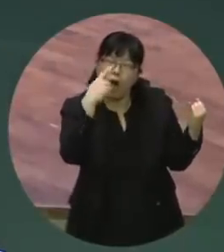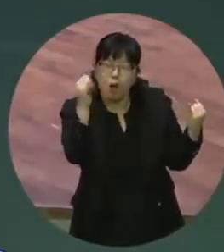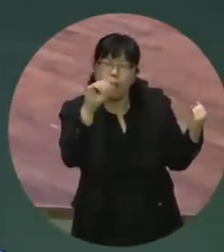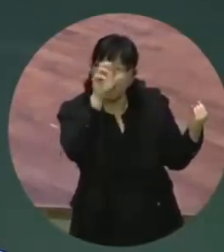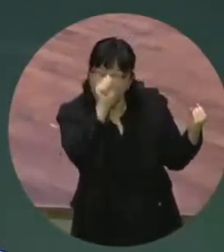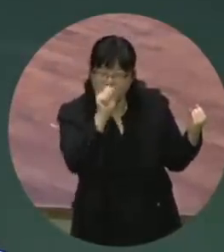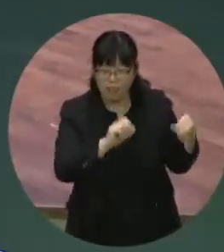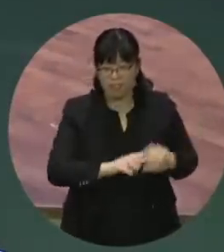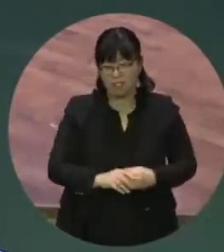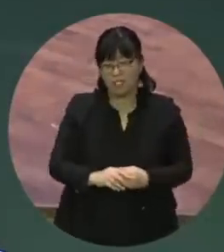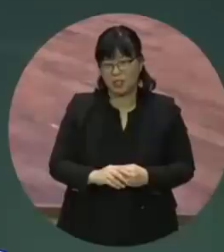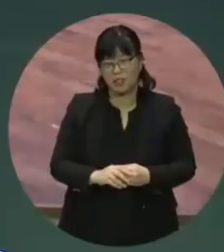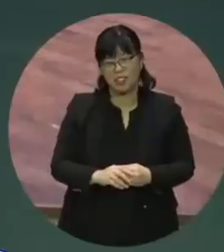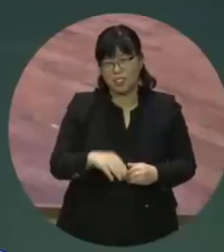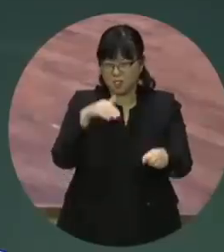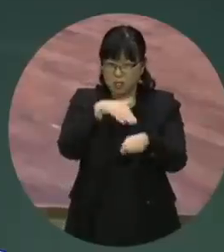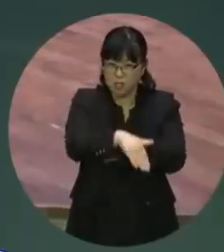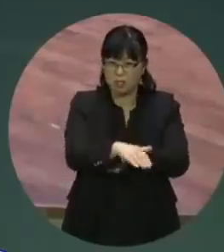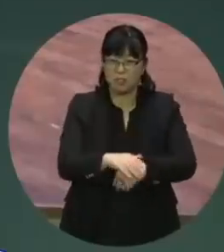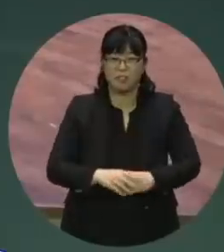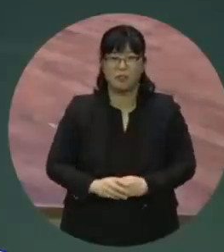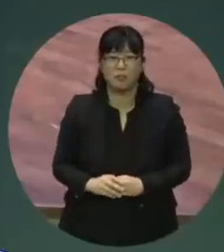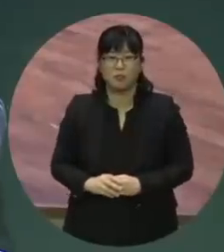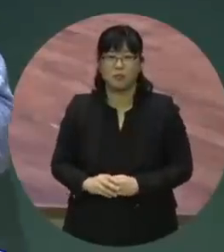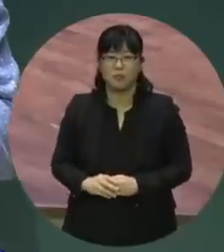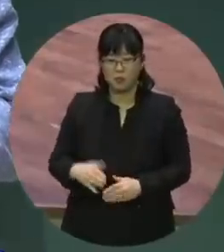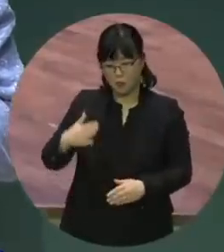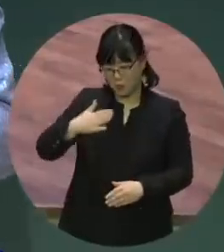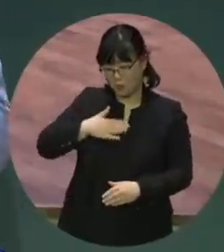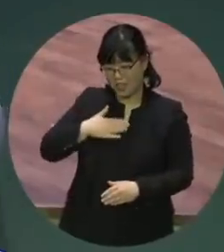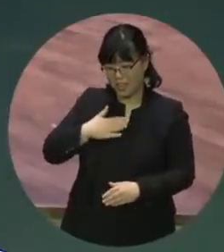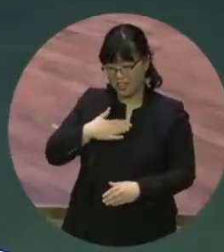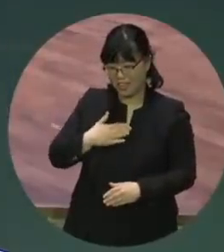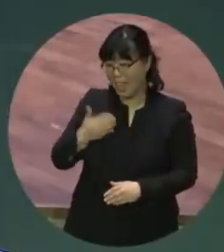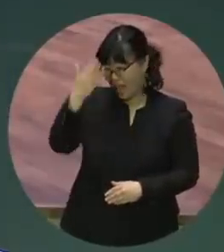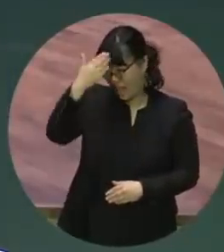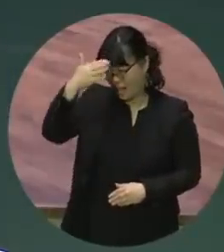용돈을 용돈을 딱 주니까,